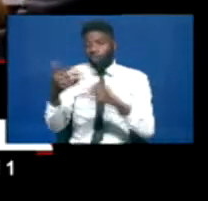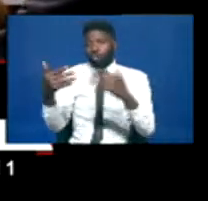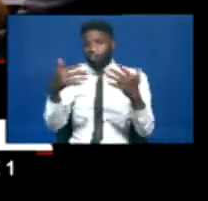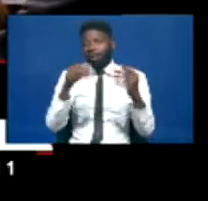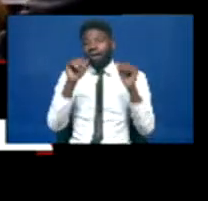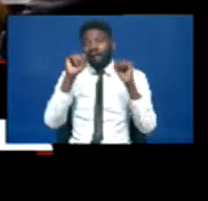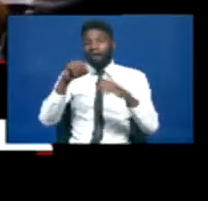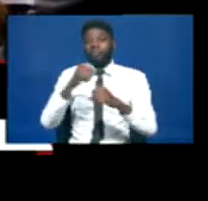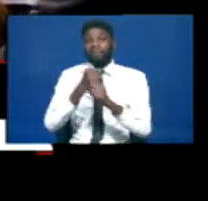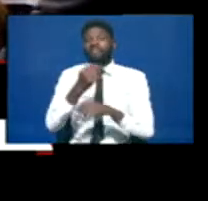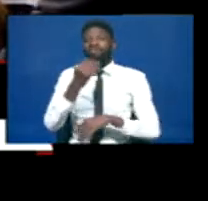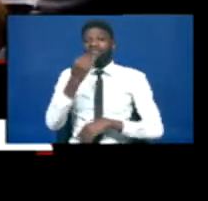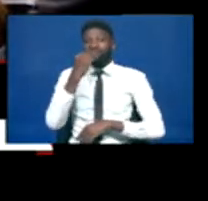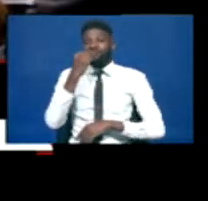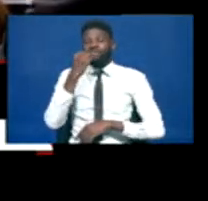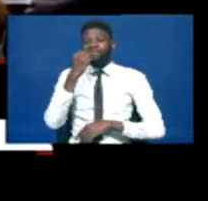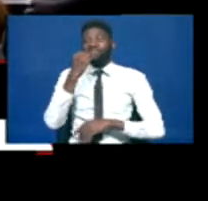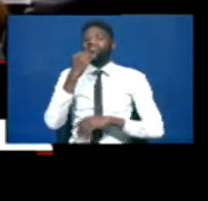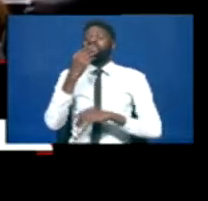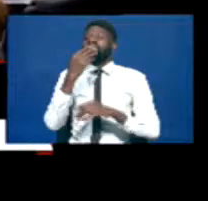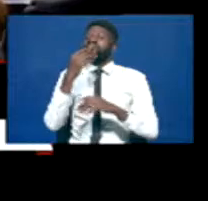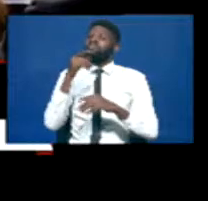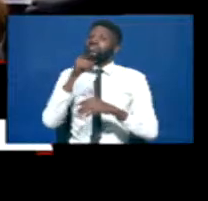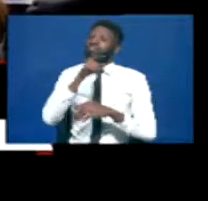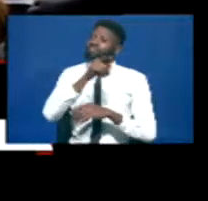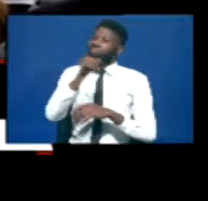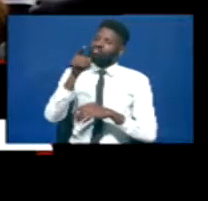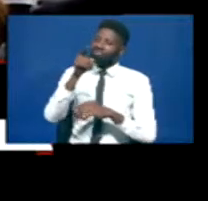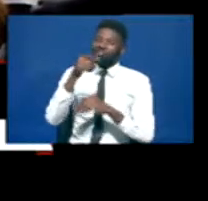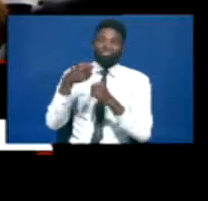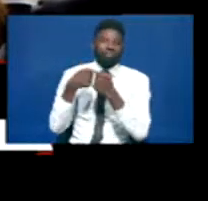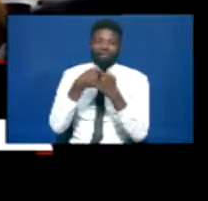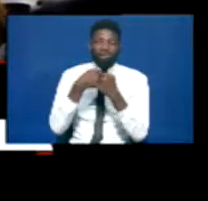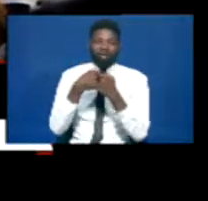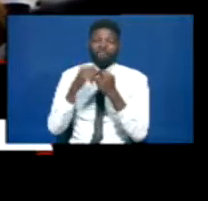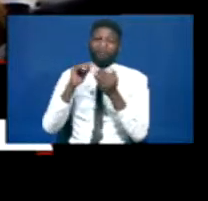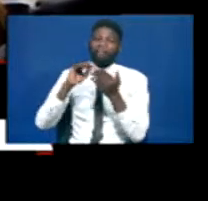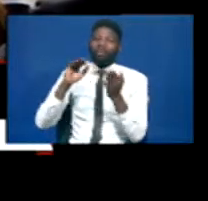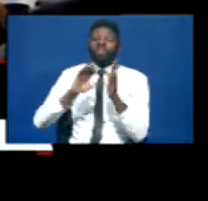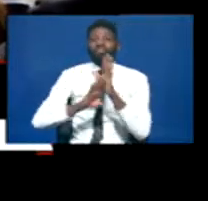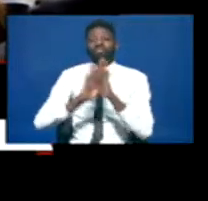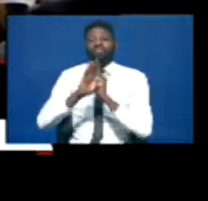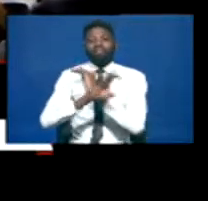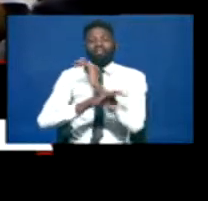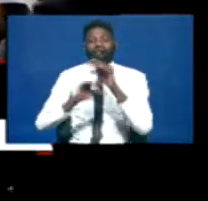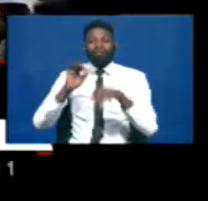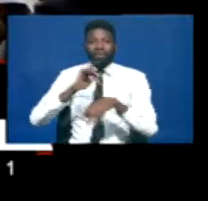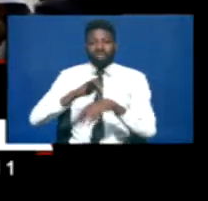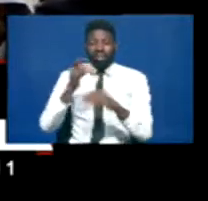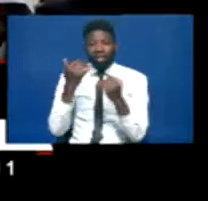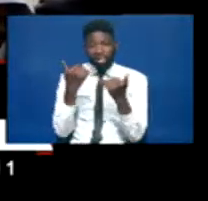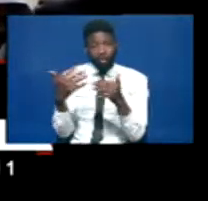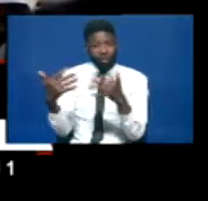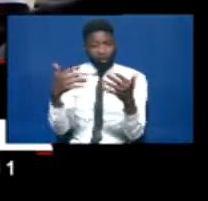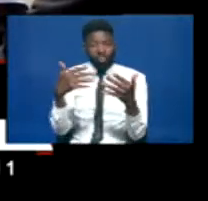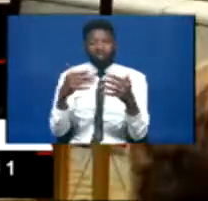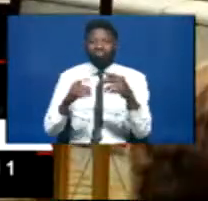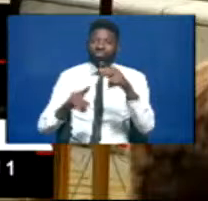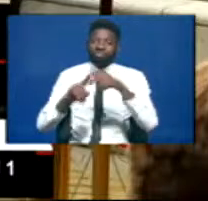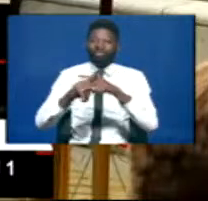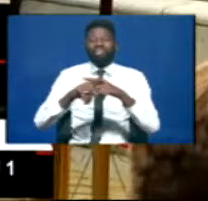utakaoathiri zaidi nchi zinazostawi. Alisema mzozo huo unasababisha mateso makubwa na unafaa kukomeshwa mara